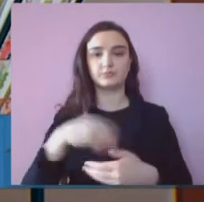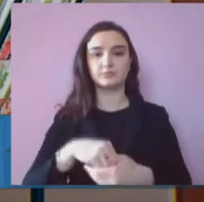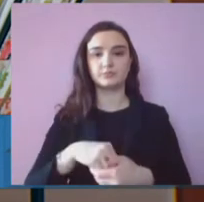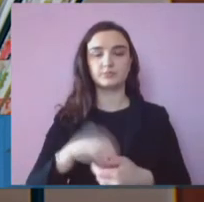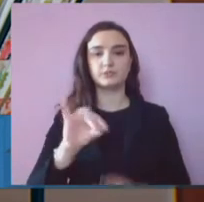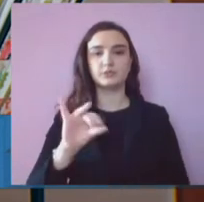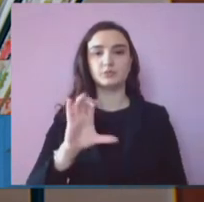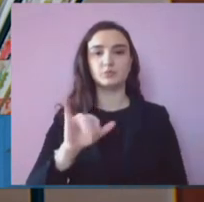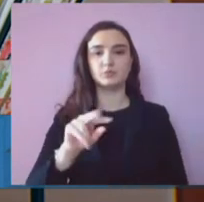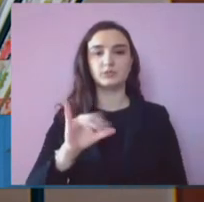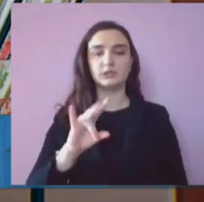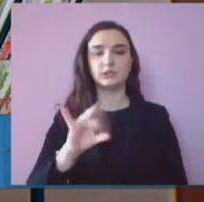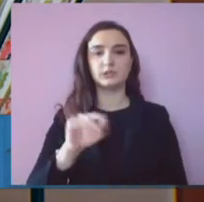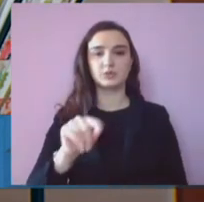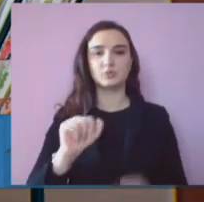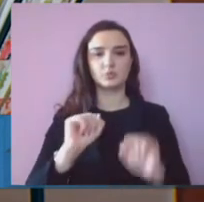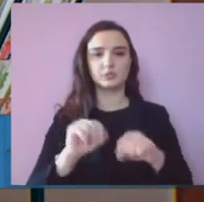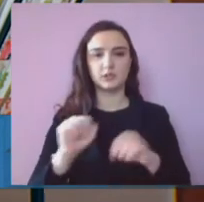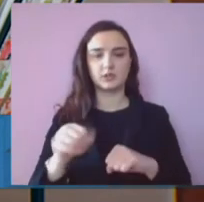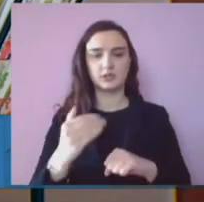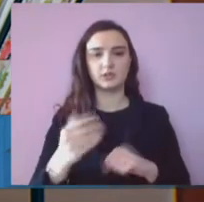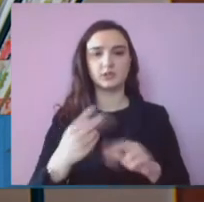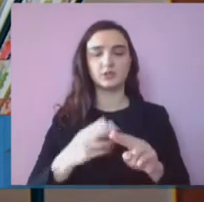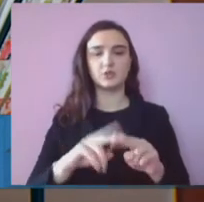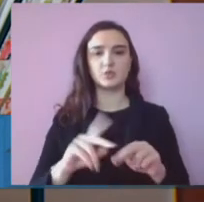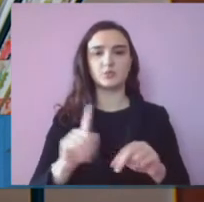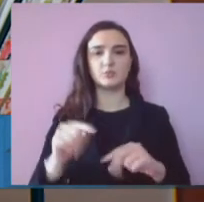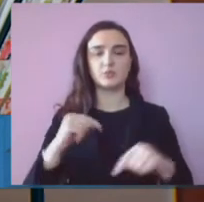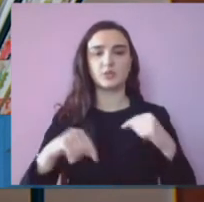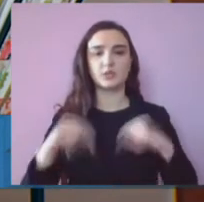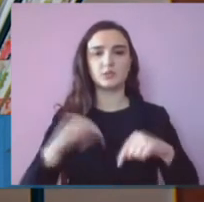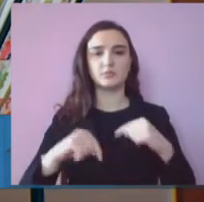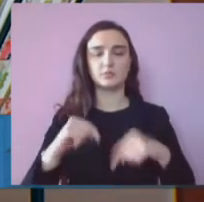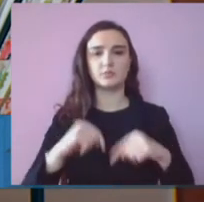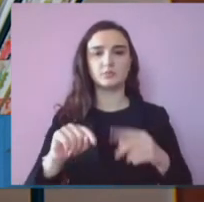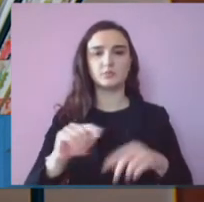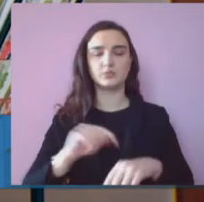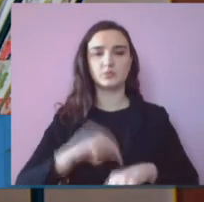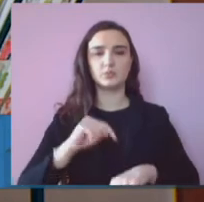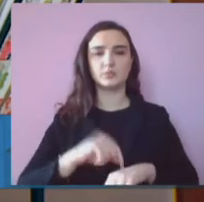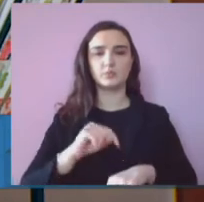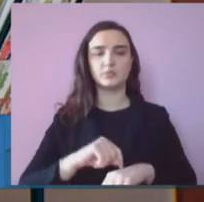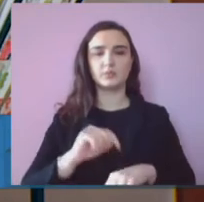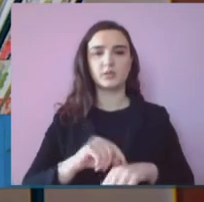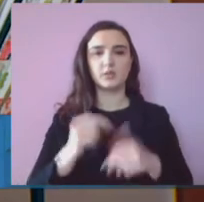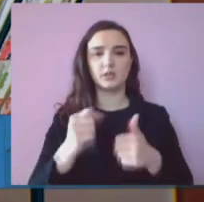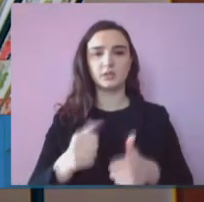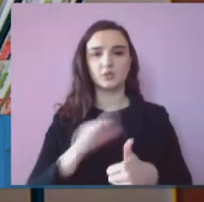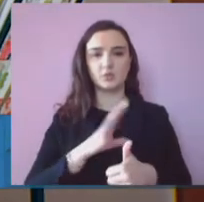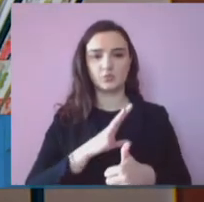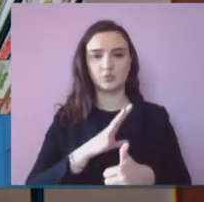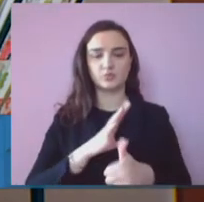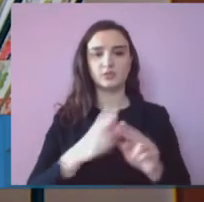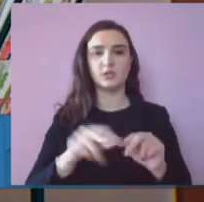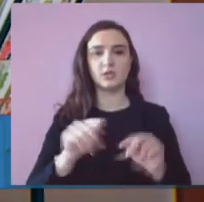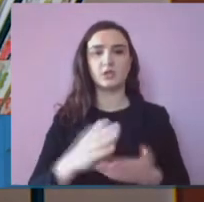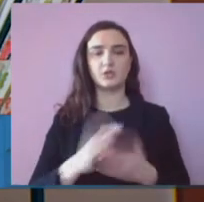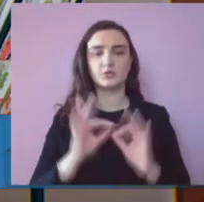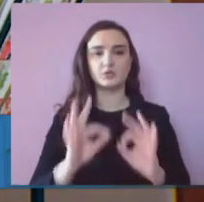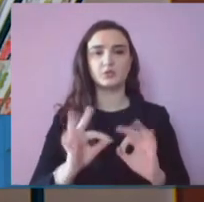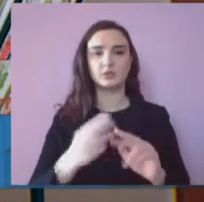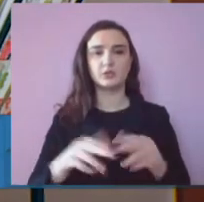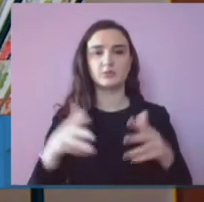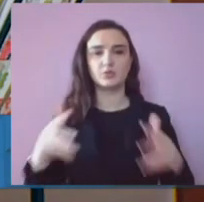გამოყოფის უნარი, იგულისხმება ის, რომ ორგანიზმის მგრძნობელობა ინსულინისადმი კარგი იყოს, ანუ აი აქ არის სწორედ ის სიმსუქნე,